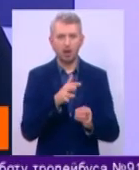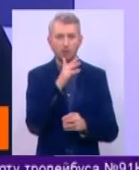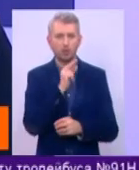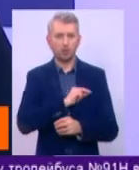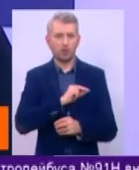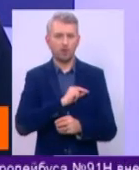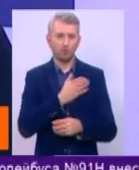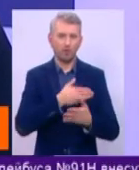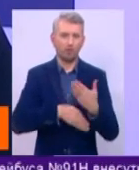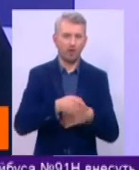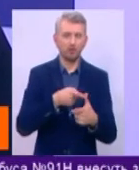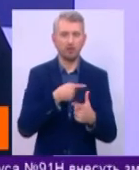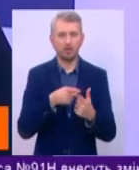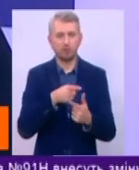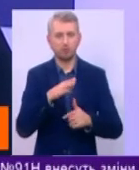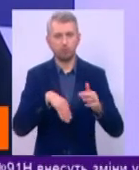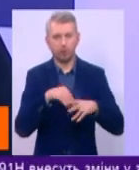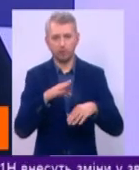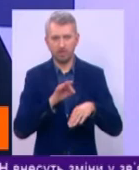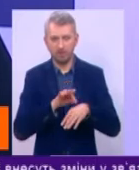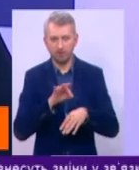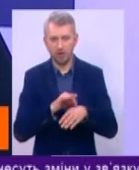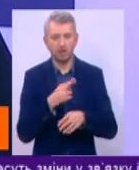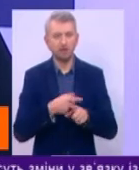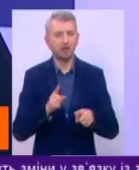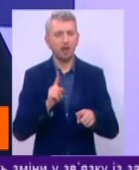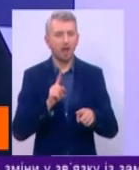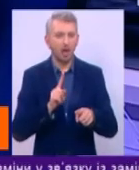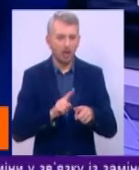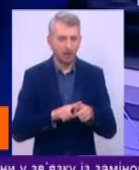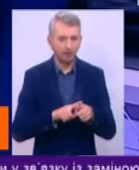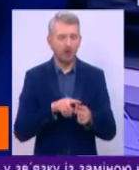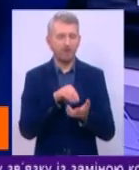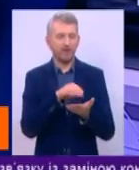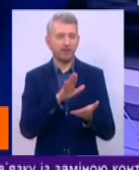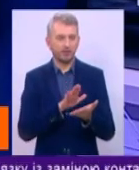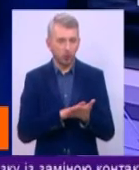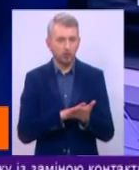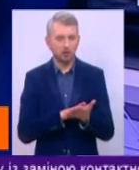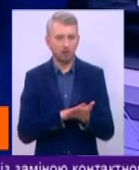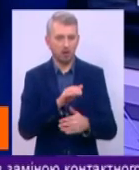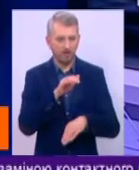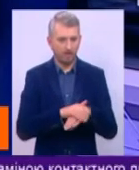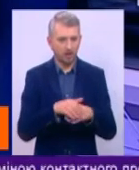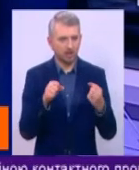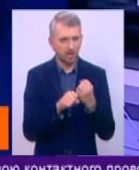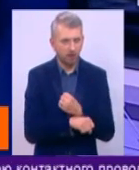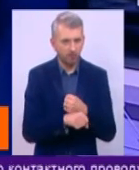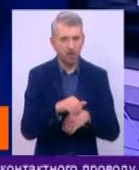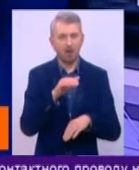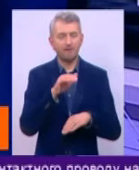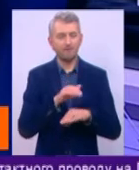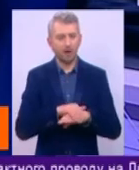трудовому увечье или профзаболевании. Значит, для этого фиксируется, ну, во-первых, факт травмы,